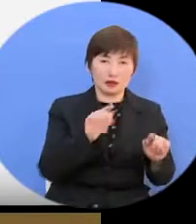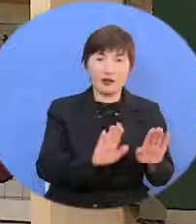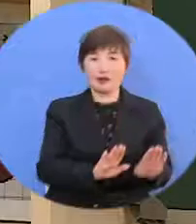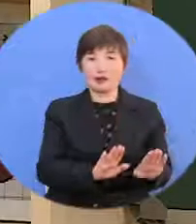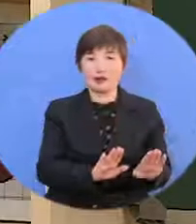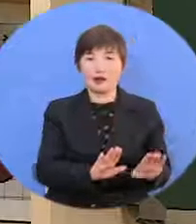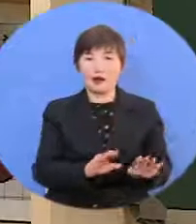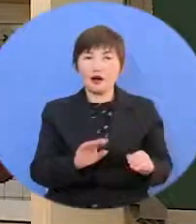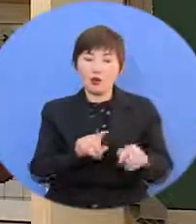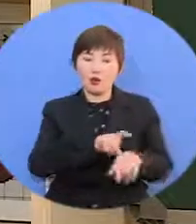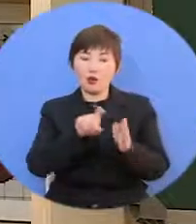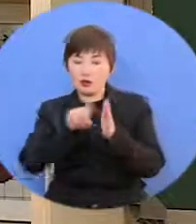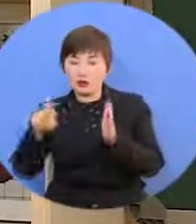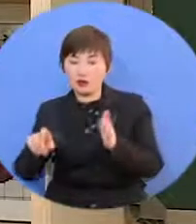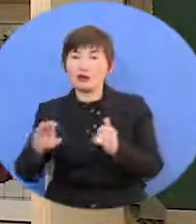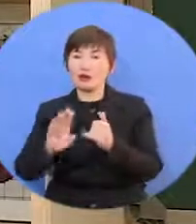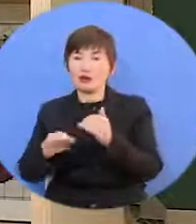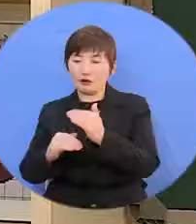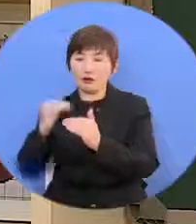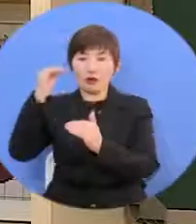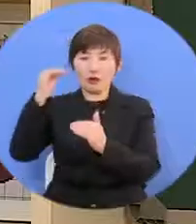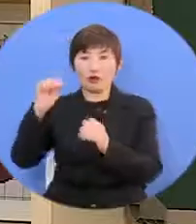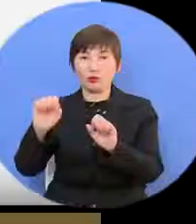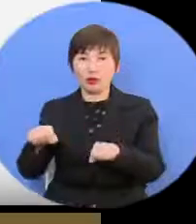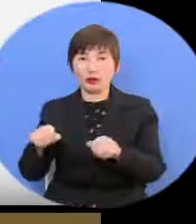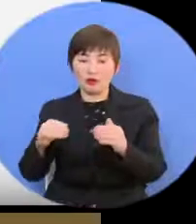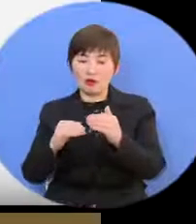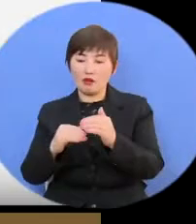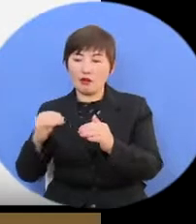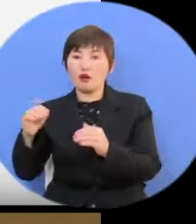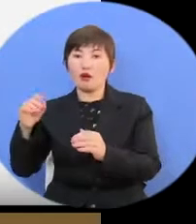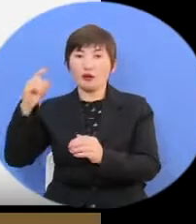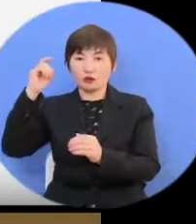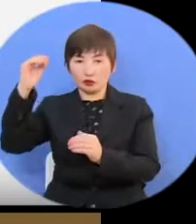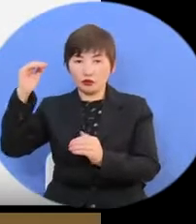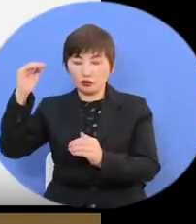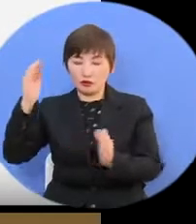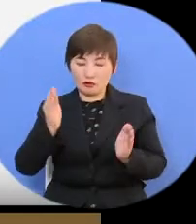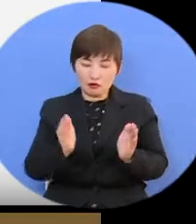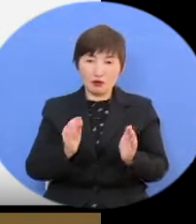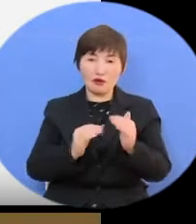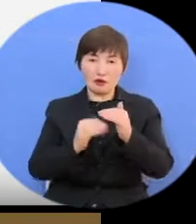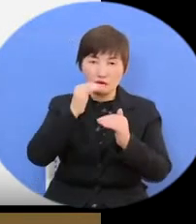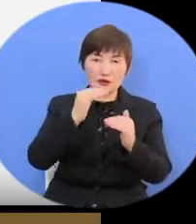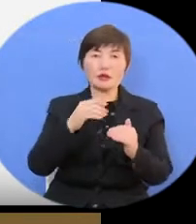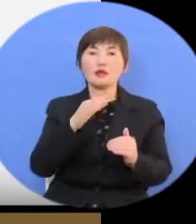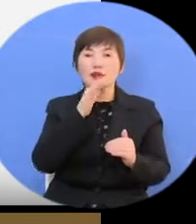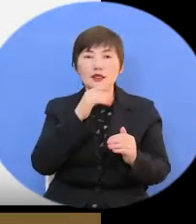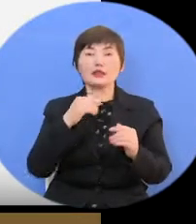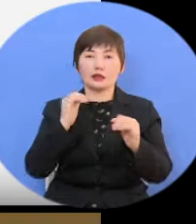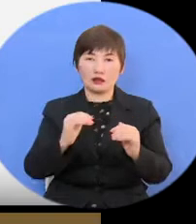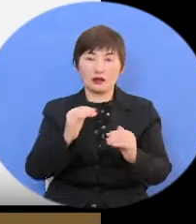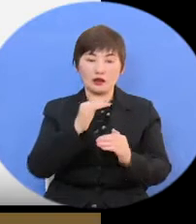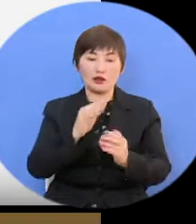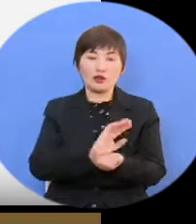дараа том хүн болж насанд хүрнэ. Тэгвэл энэ завсрын үеийг шилжилтийн үе гэж нэрлэдэг байх нь. За шилжилтийн насанд гарах энэ өөрчлөлтүүд